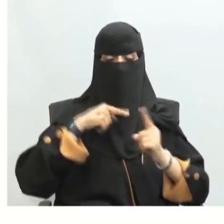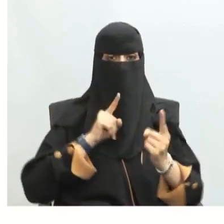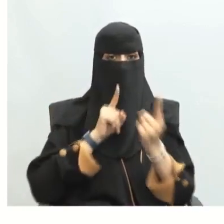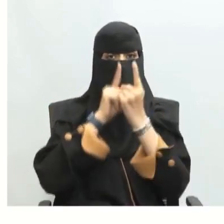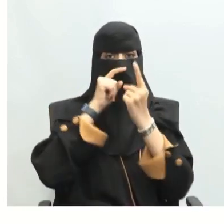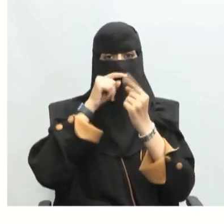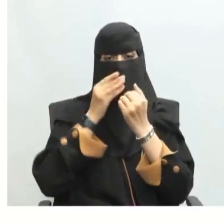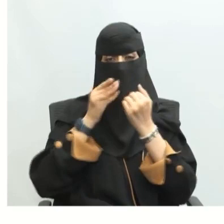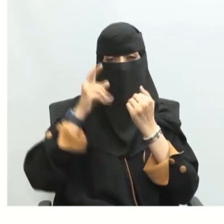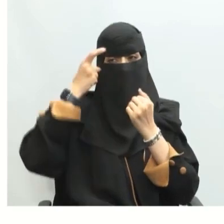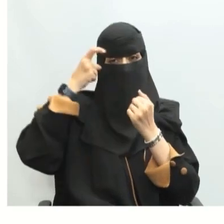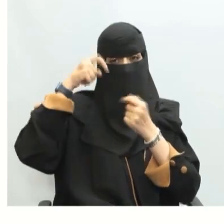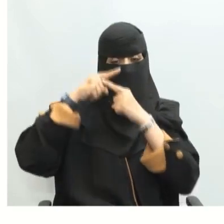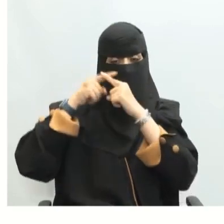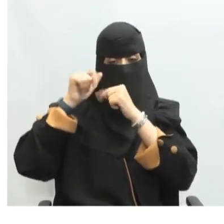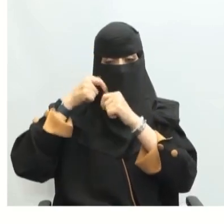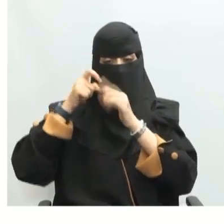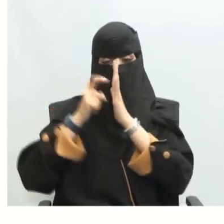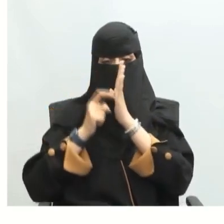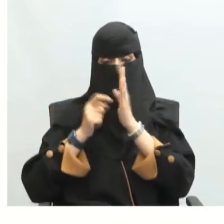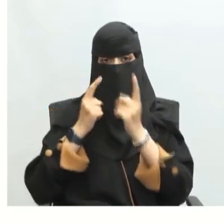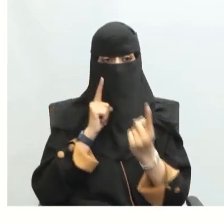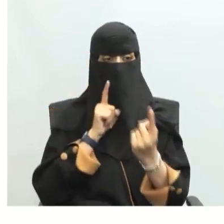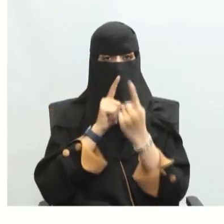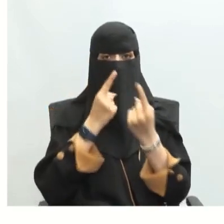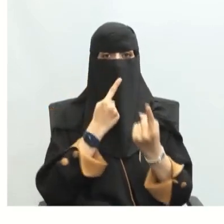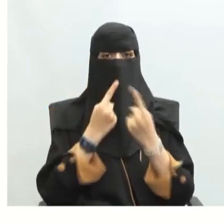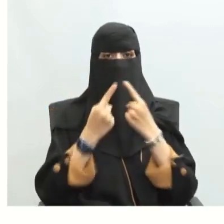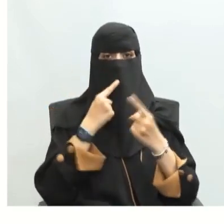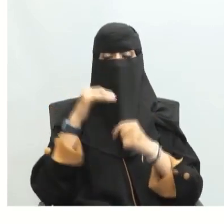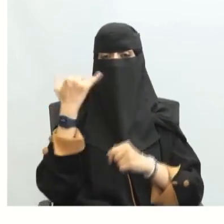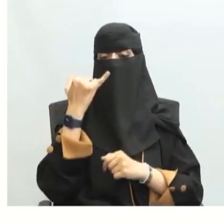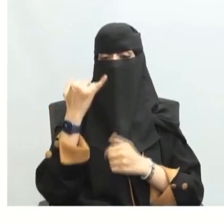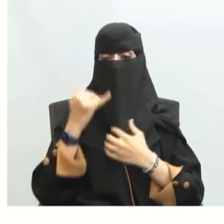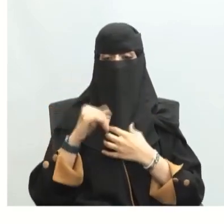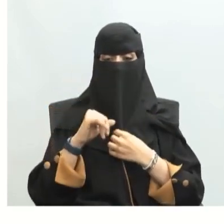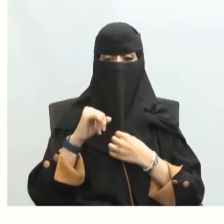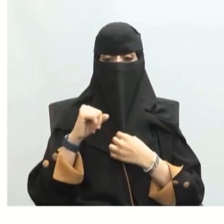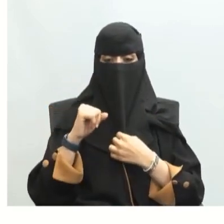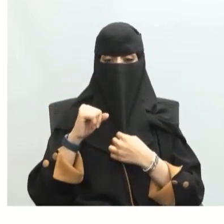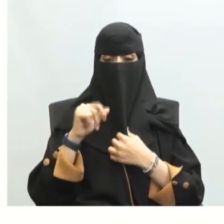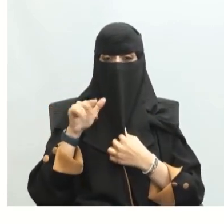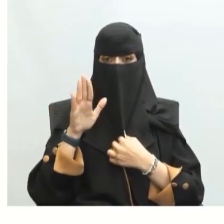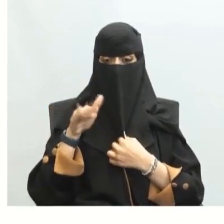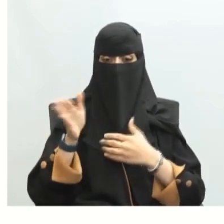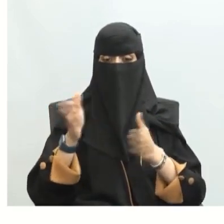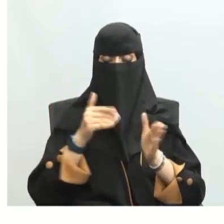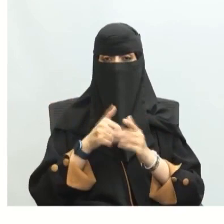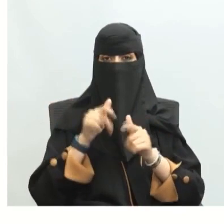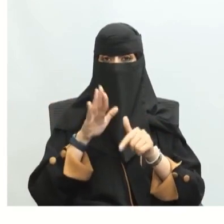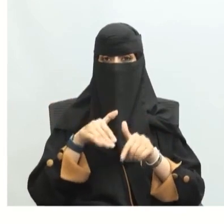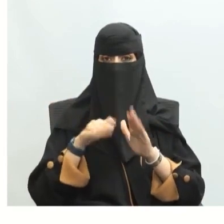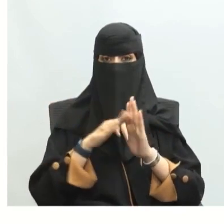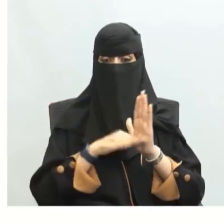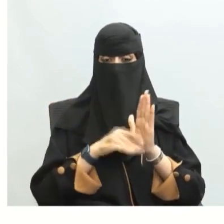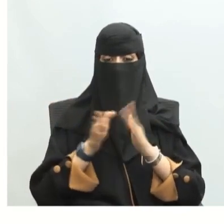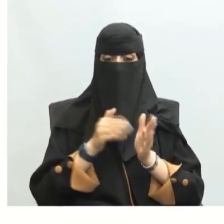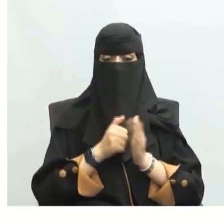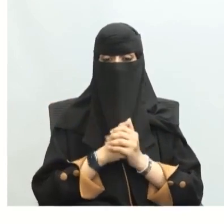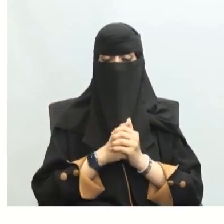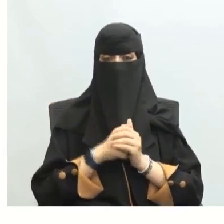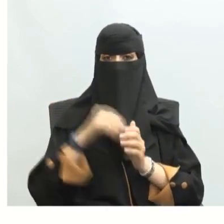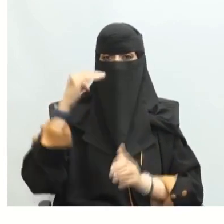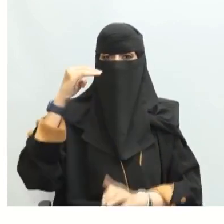ومواجهه التطرف بتنظيم لقاءات وطنيه للشباب ايضا من برامج المركز